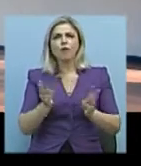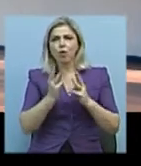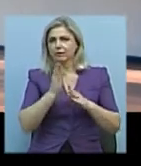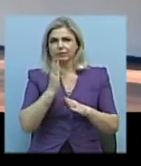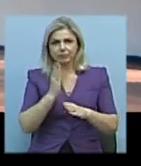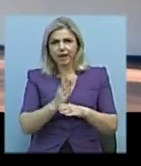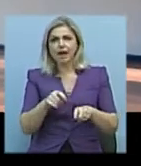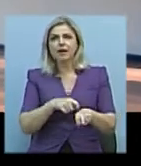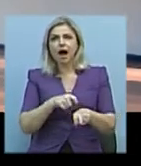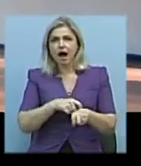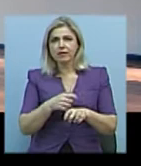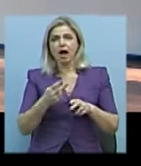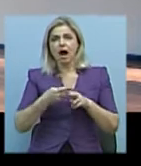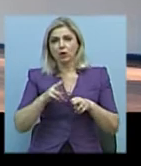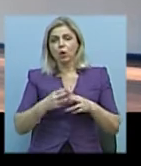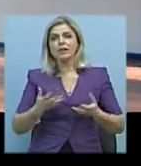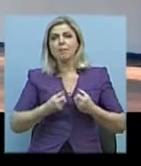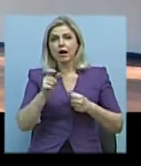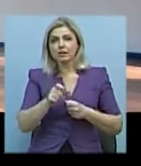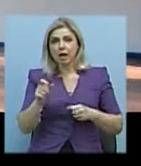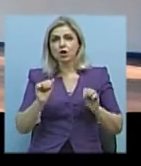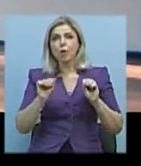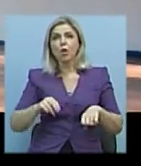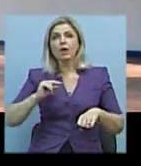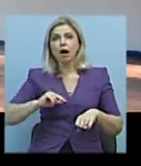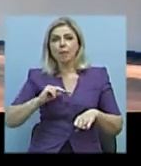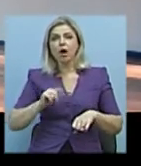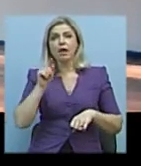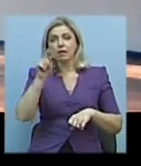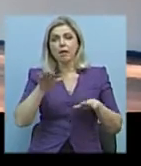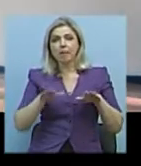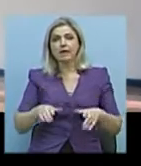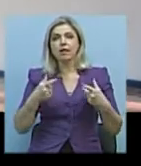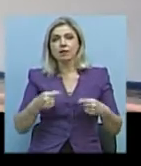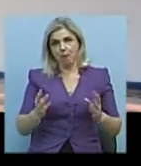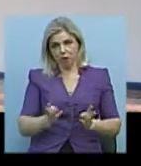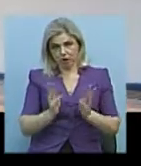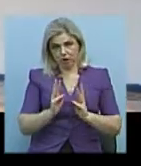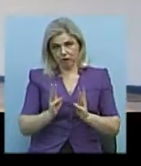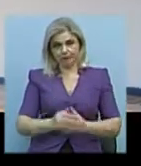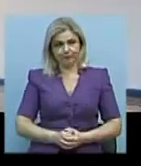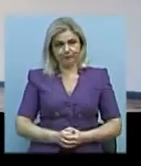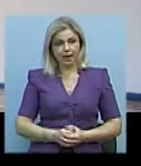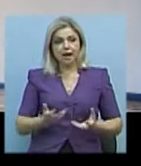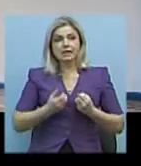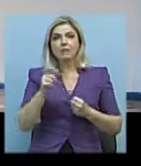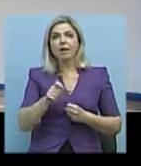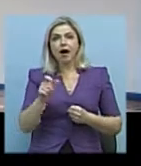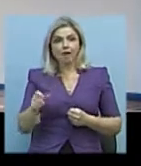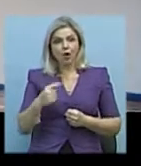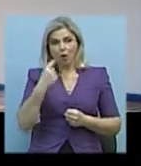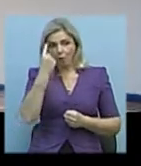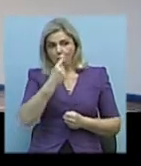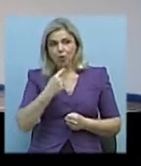в якій рятувальник може працювати в зоні там, де пожежа чи якесь лихо. Рятувальник, схожий на мінйонщика,